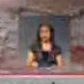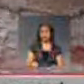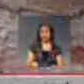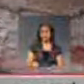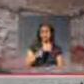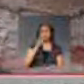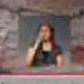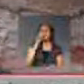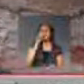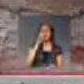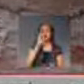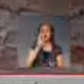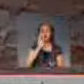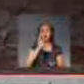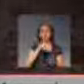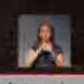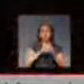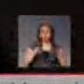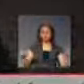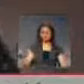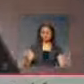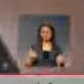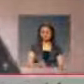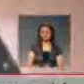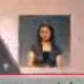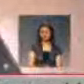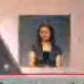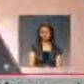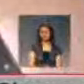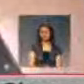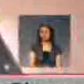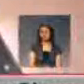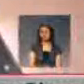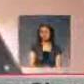مشكلتنا، والحاجه عامه زي ما انتم شايفين اهي، وبص الناحيه الثانيه عادي.